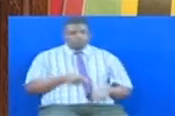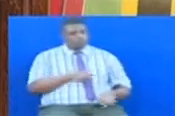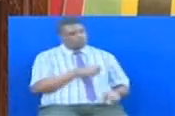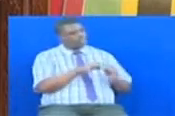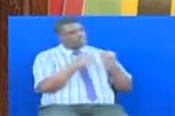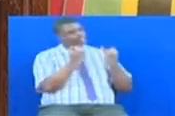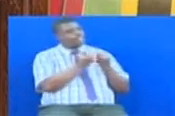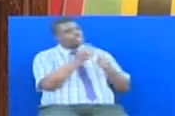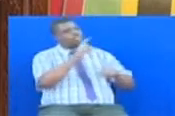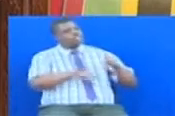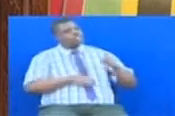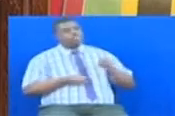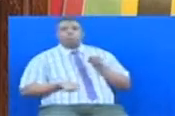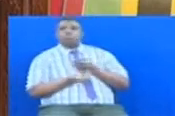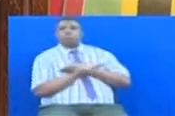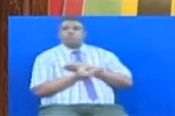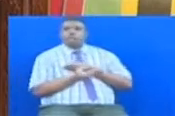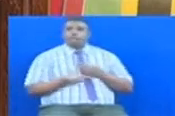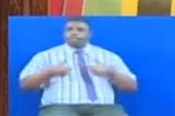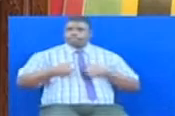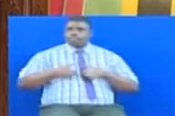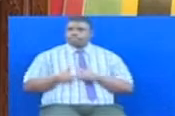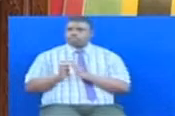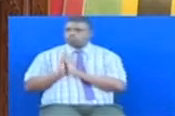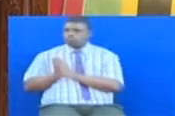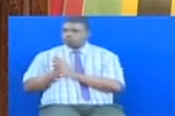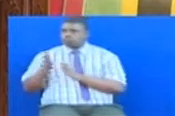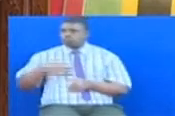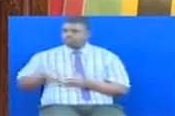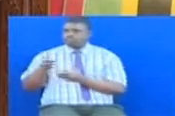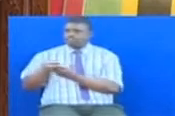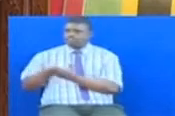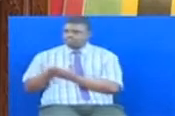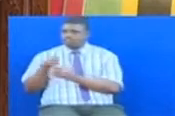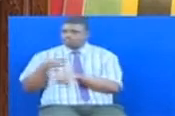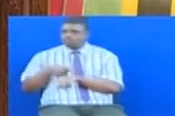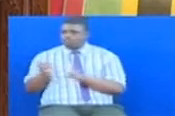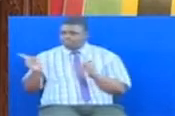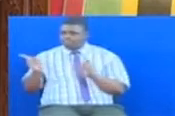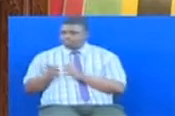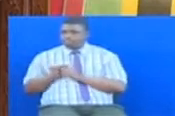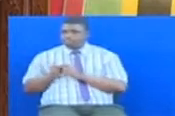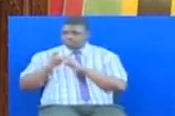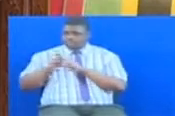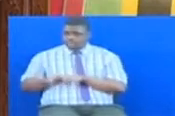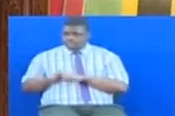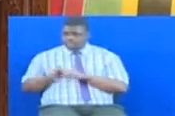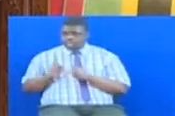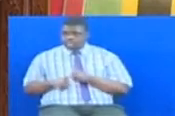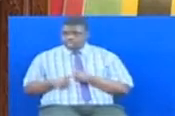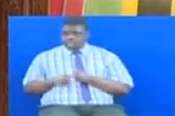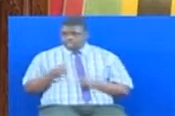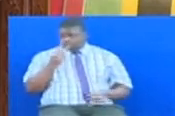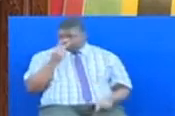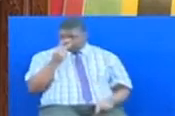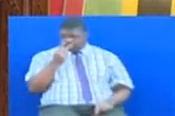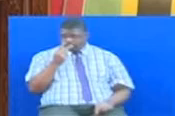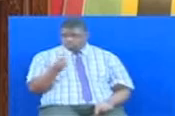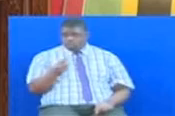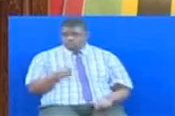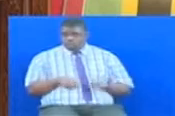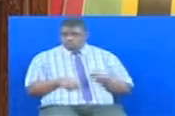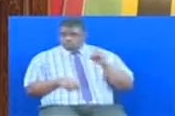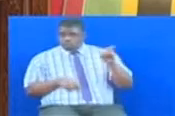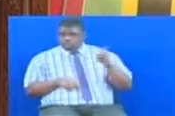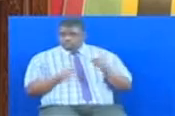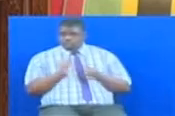Mimi niseme kwanza nishukuru Wizara ya Fedha. Mimi ni muda mfupi nimekaa, lakini nimeona kweli mambo ambayo